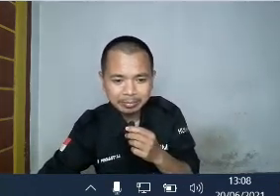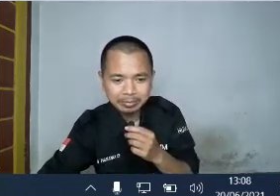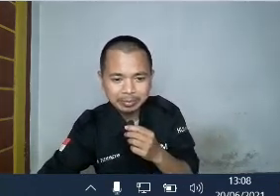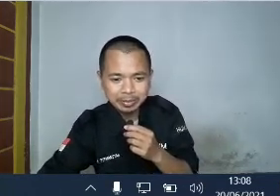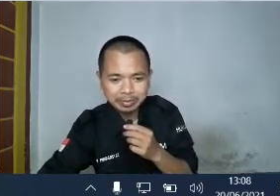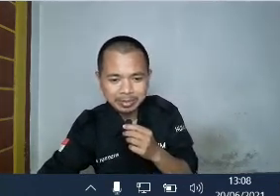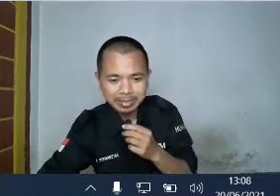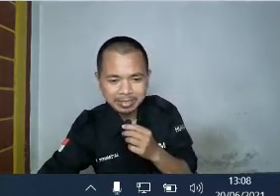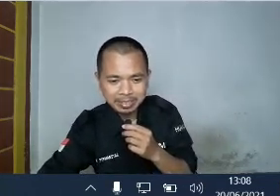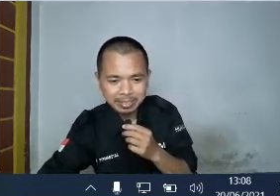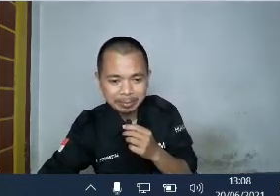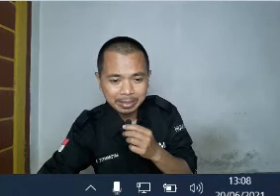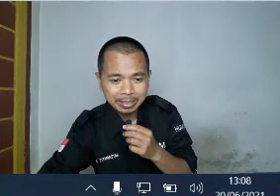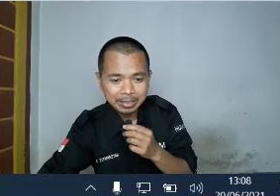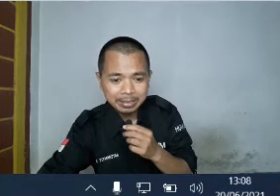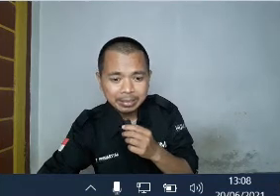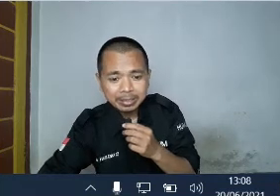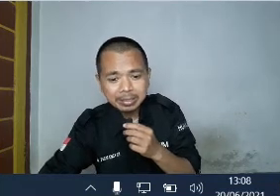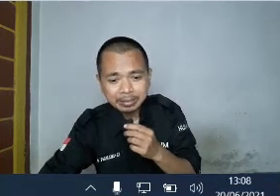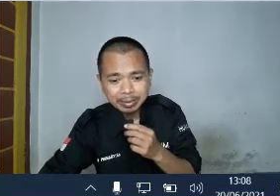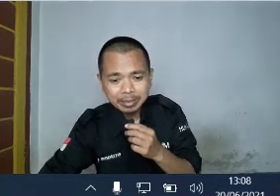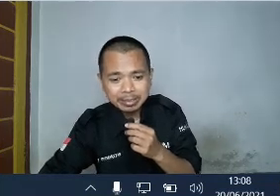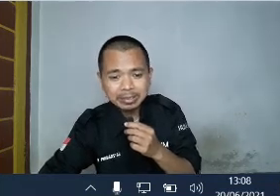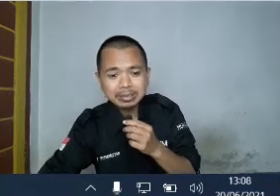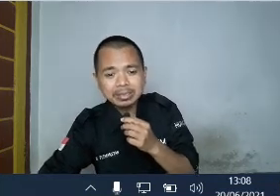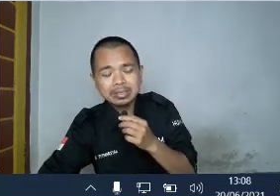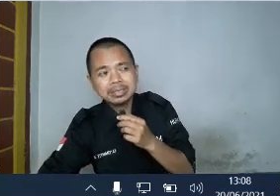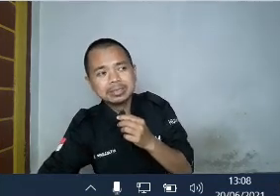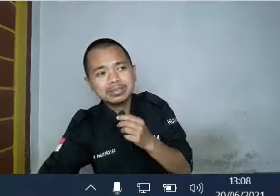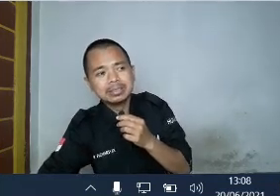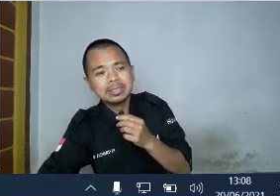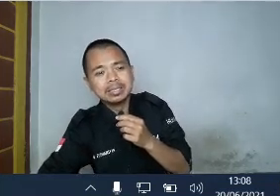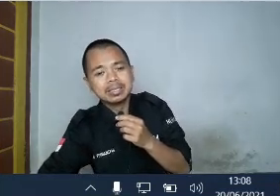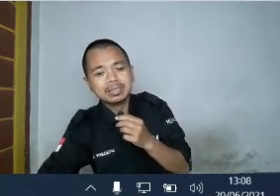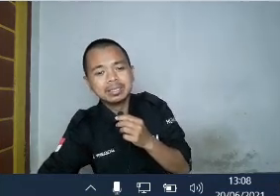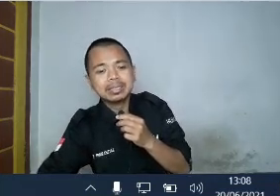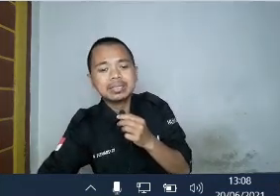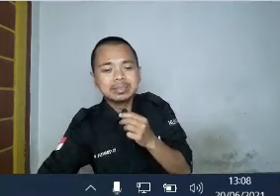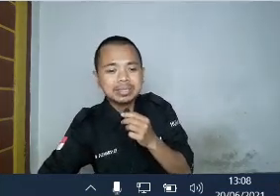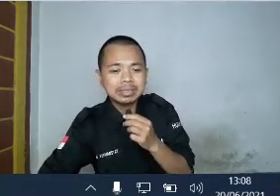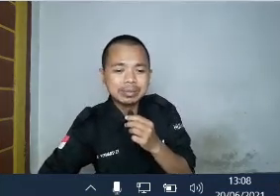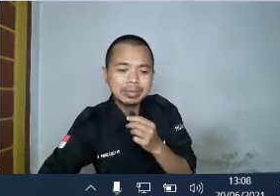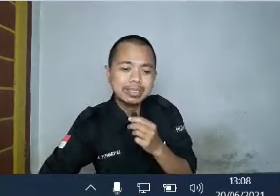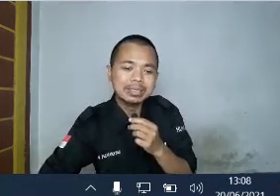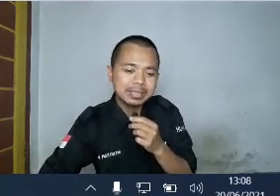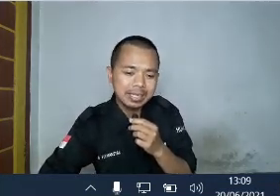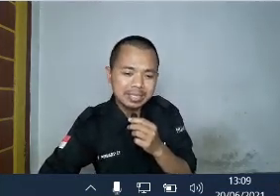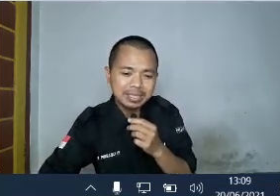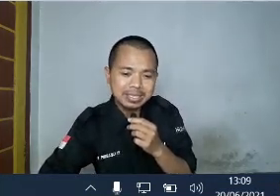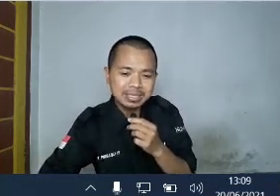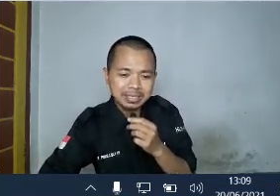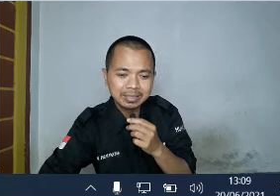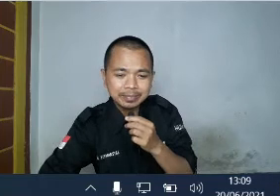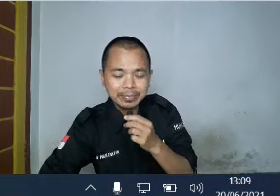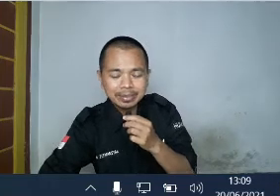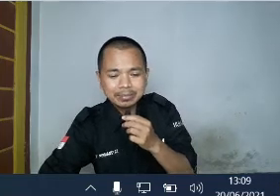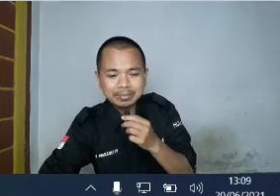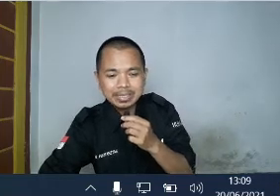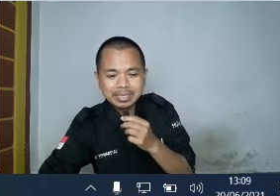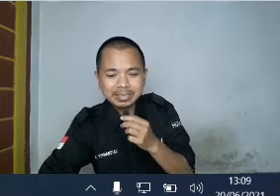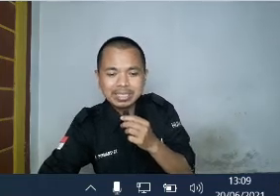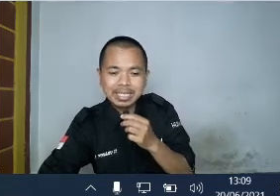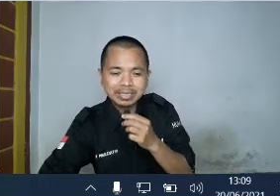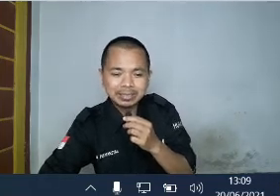lkaam umum Itu biarin saja peragaan data pribadi itu adalah ya kita gitu data pribadi kita adanya di sini ya